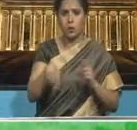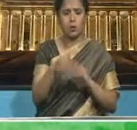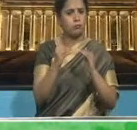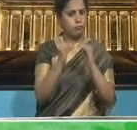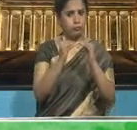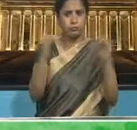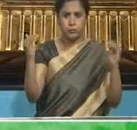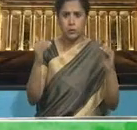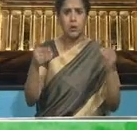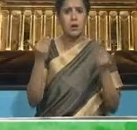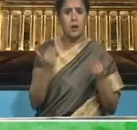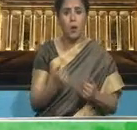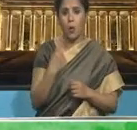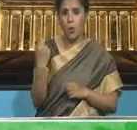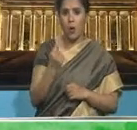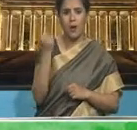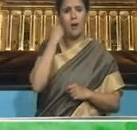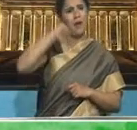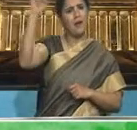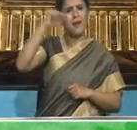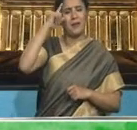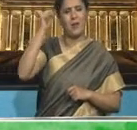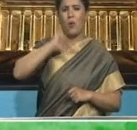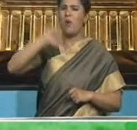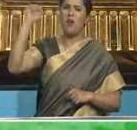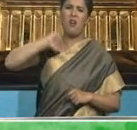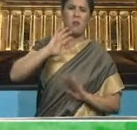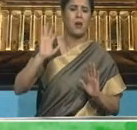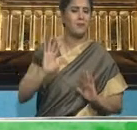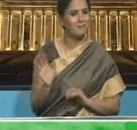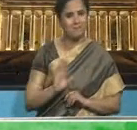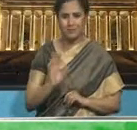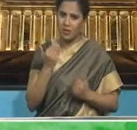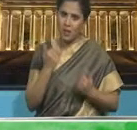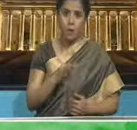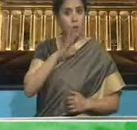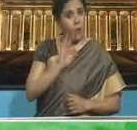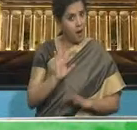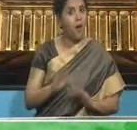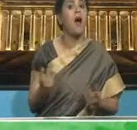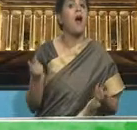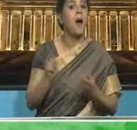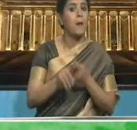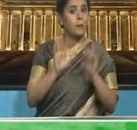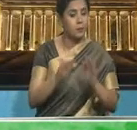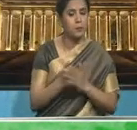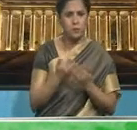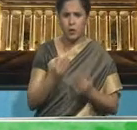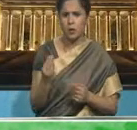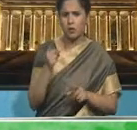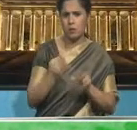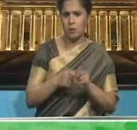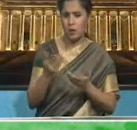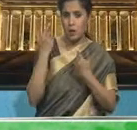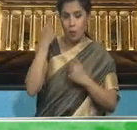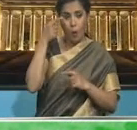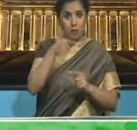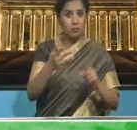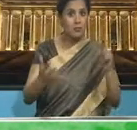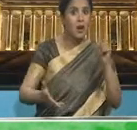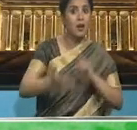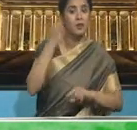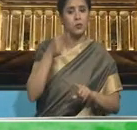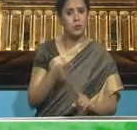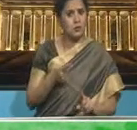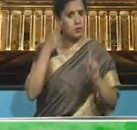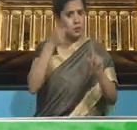समानता अब केवल नारे नहीं रह गए हैं। हमने हाल के वर्षों में इन आदर्शों तक पहुंचने की दिशा